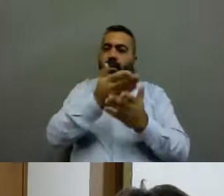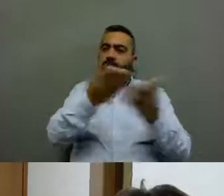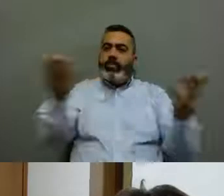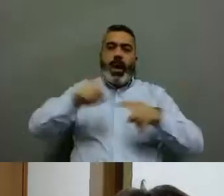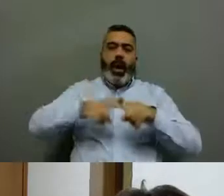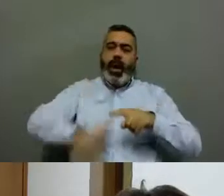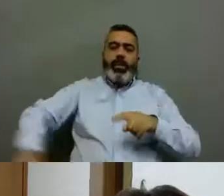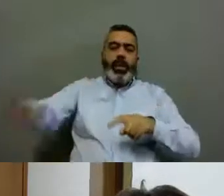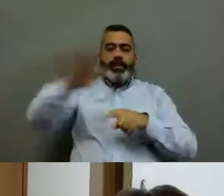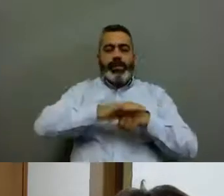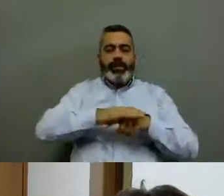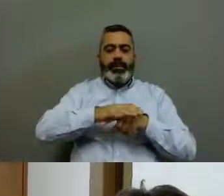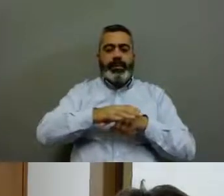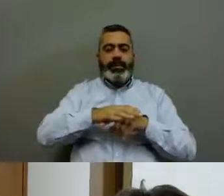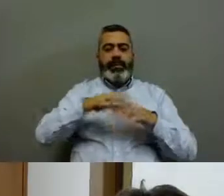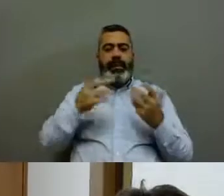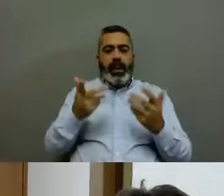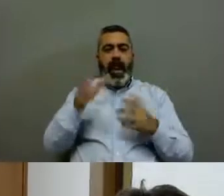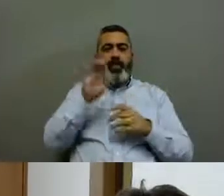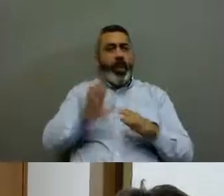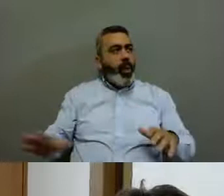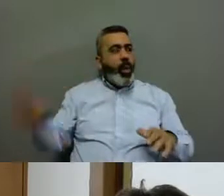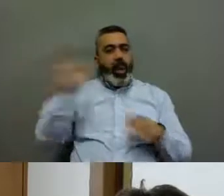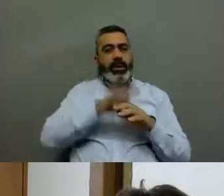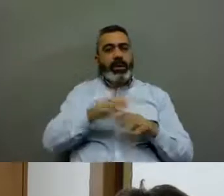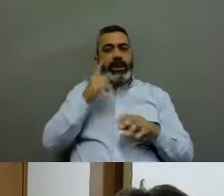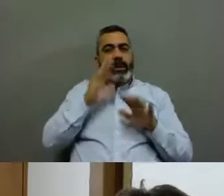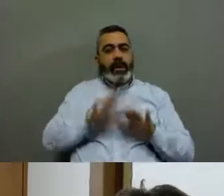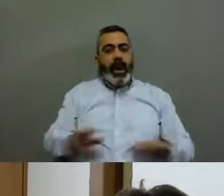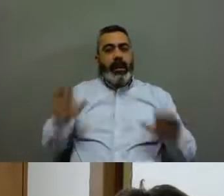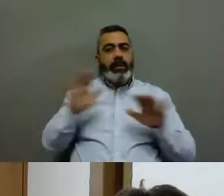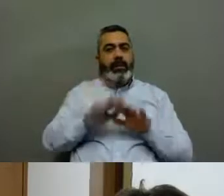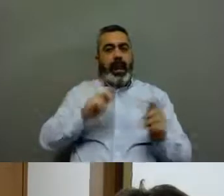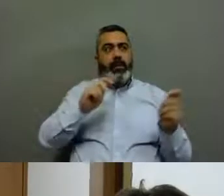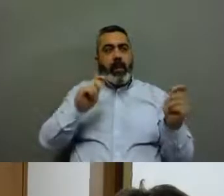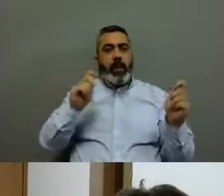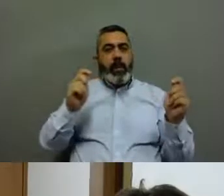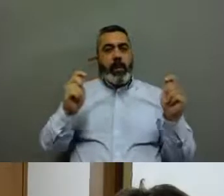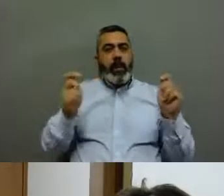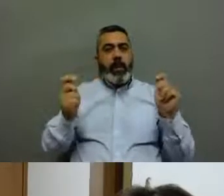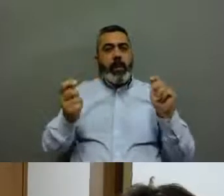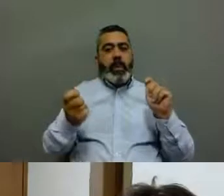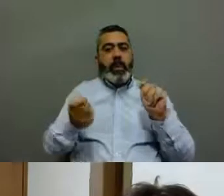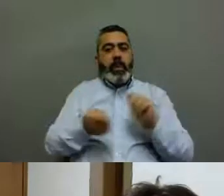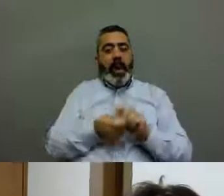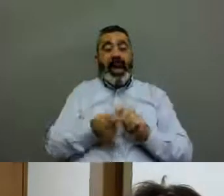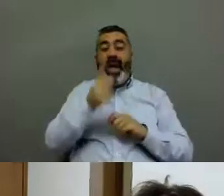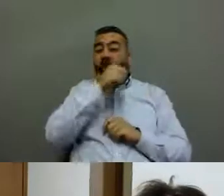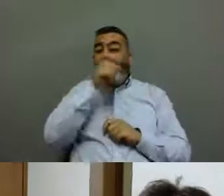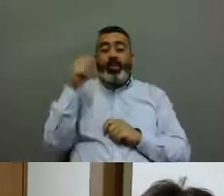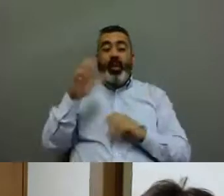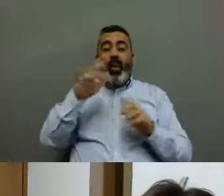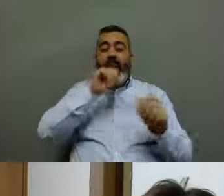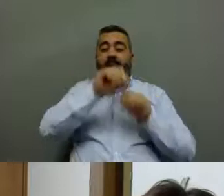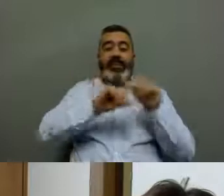επίπεδο ή και σε πανευρωπαϊκό, τα πράγματα σιγά σιγά αλλάζουν. Το δύσκολο είναι να αλλάξουν οι